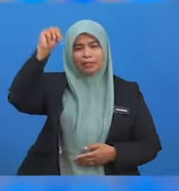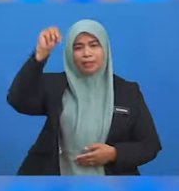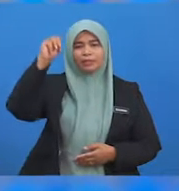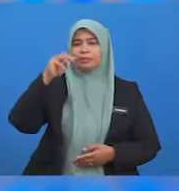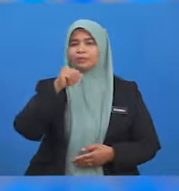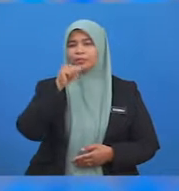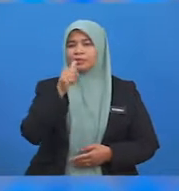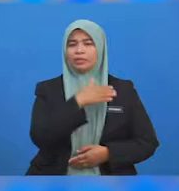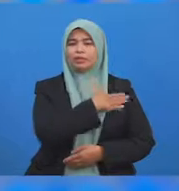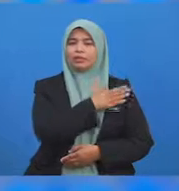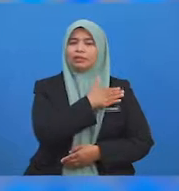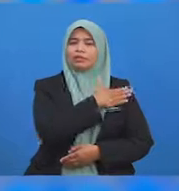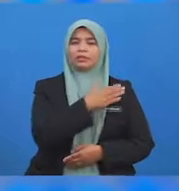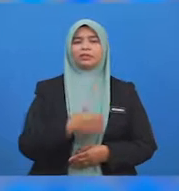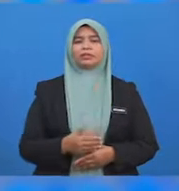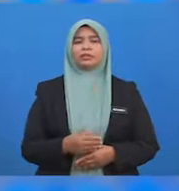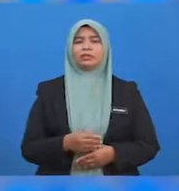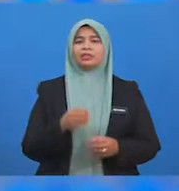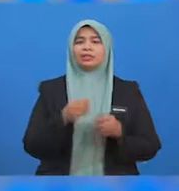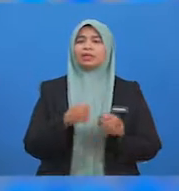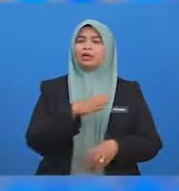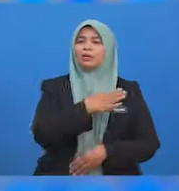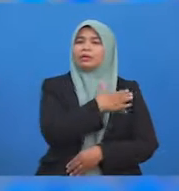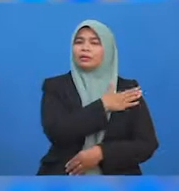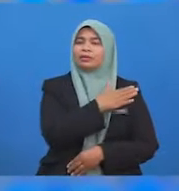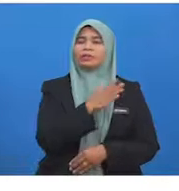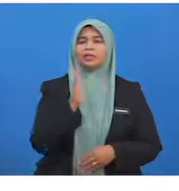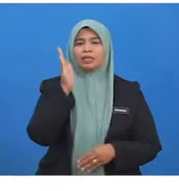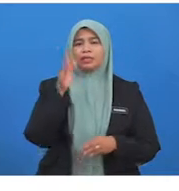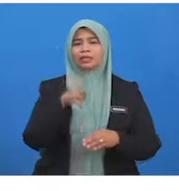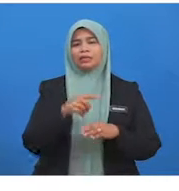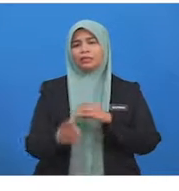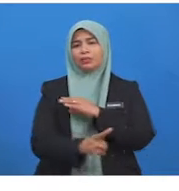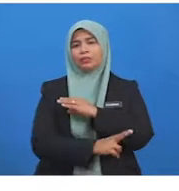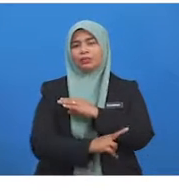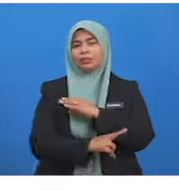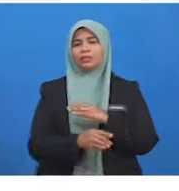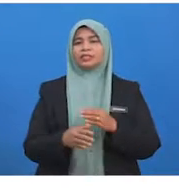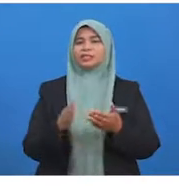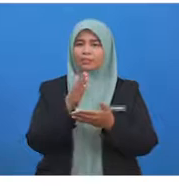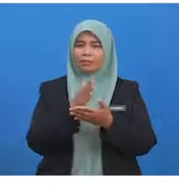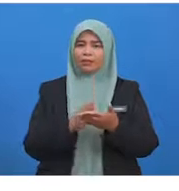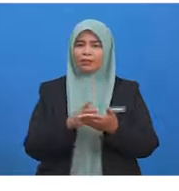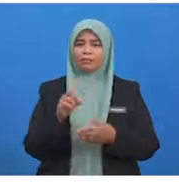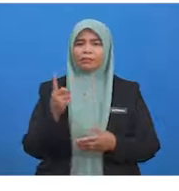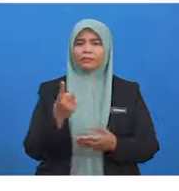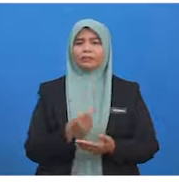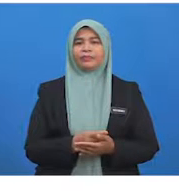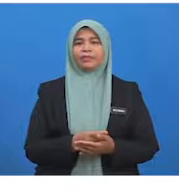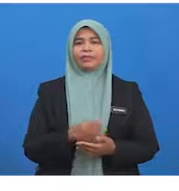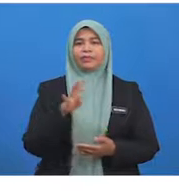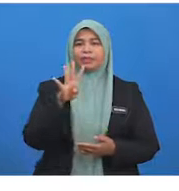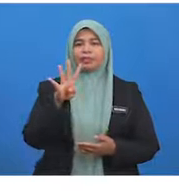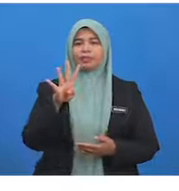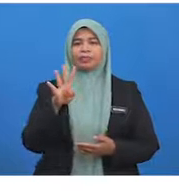separuh daripada hukuman yang dikenakan. Dan yang keempat, penjenayah tersebut melakukan